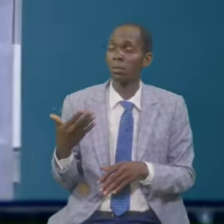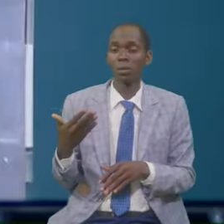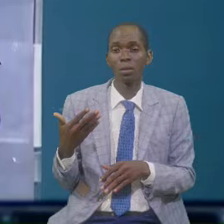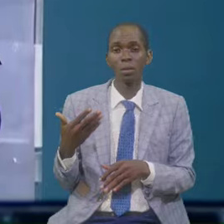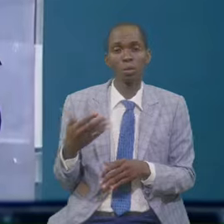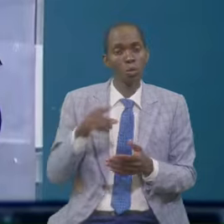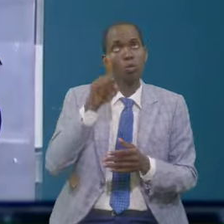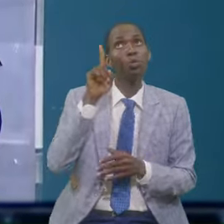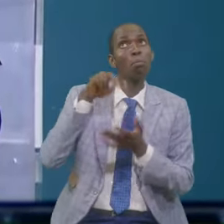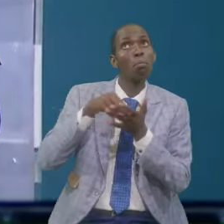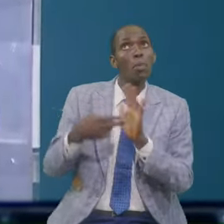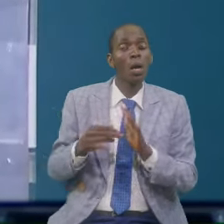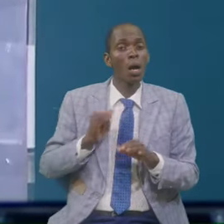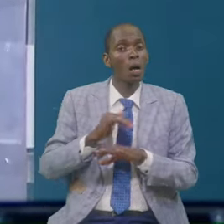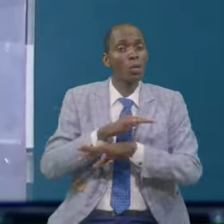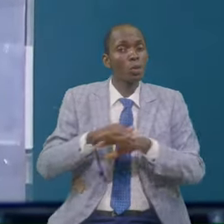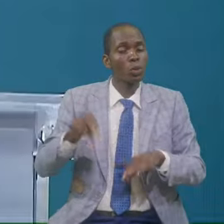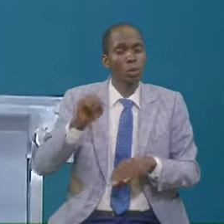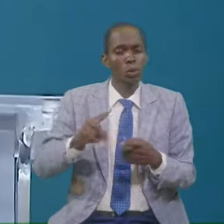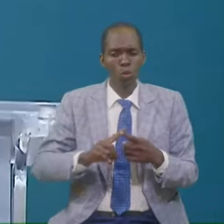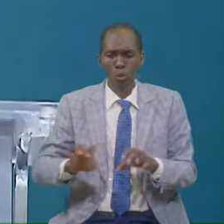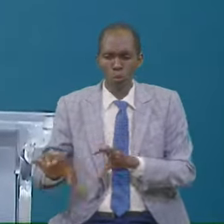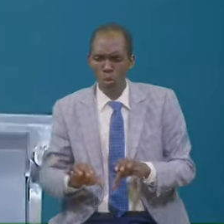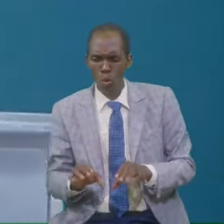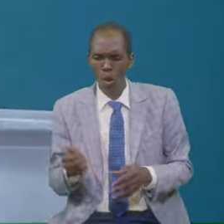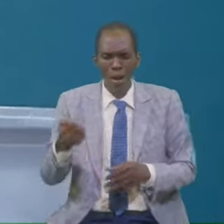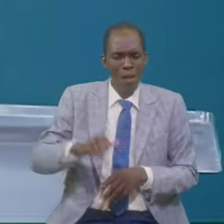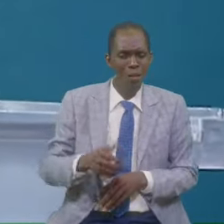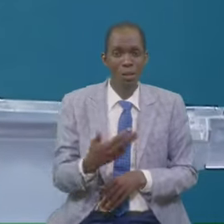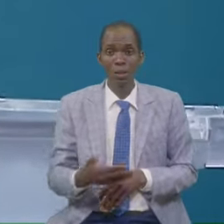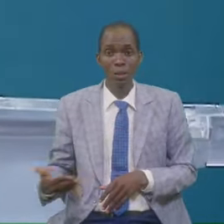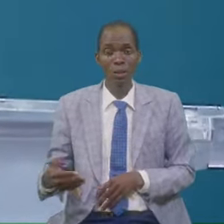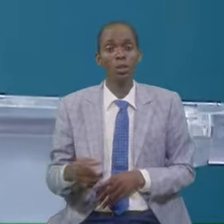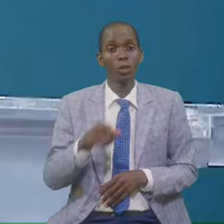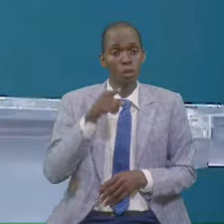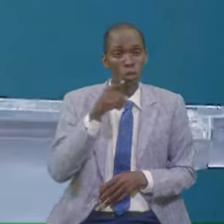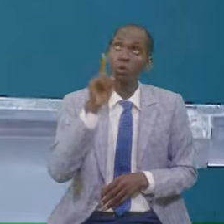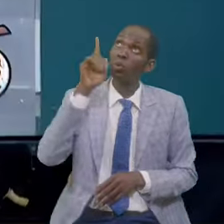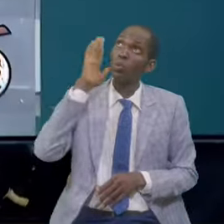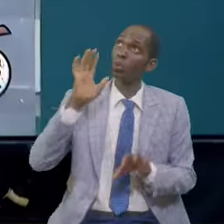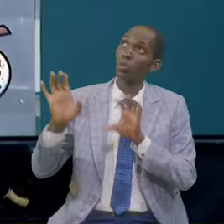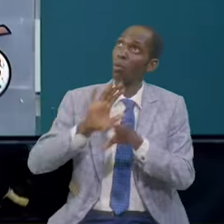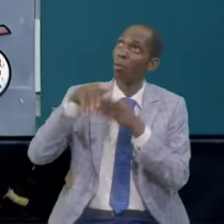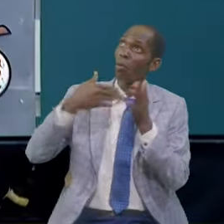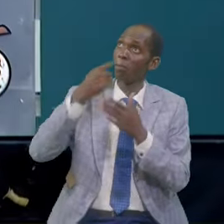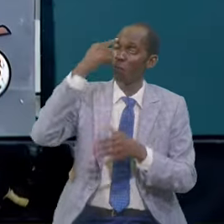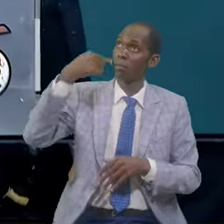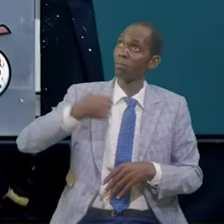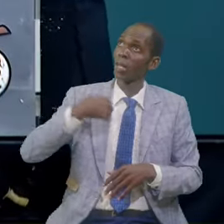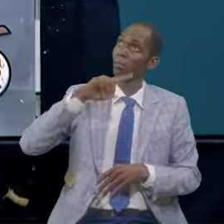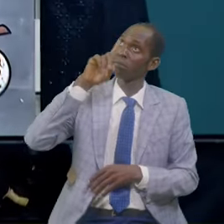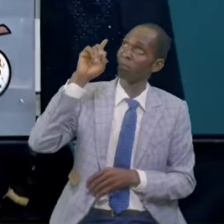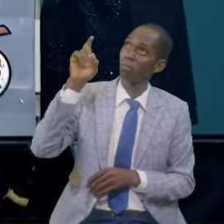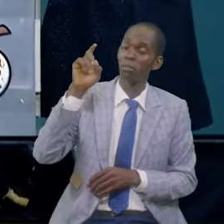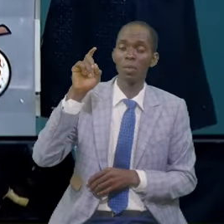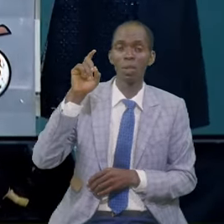mean I don't have to do anything? You'll do it all? అంటే దాని అర్థం నువ్వు అన్ని చేస్తానన్నావు కదా,